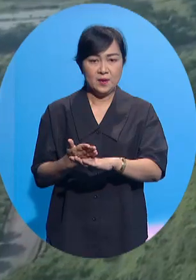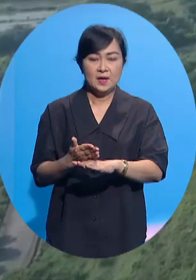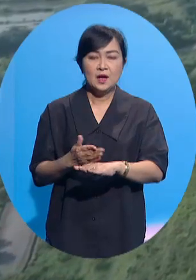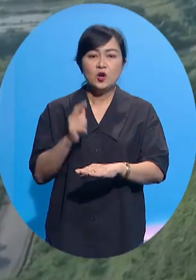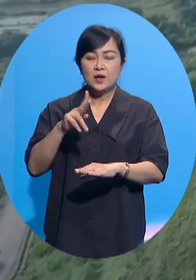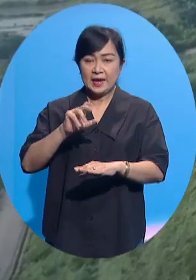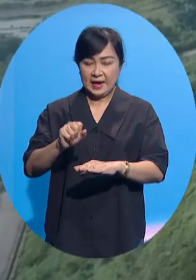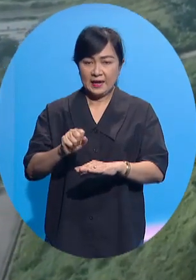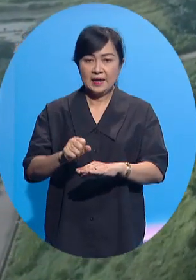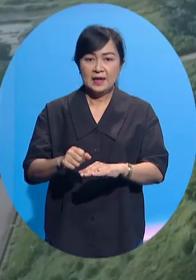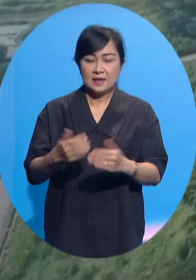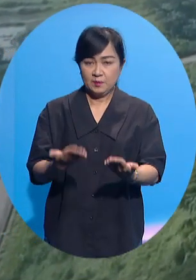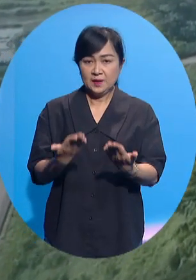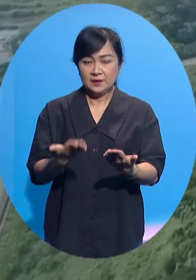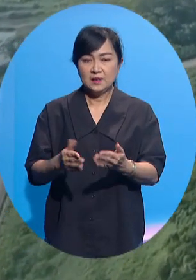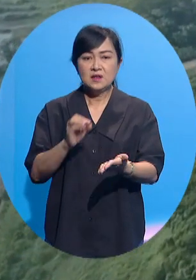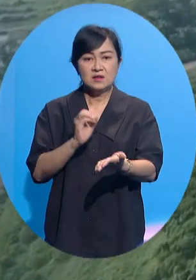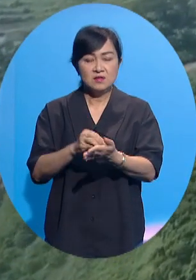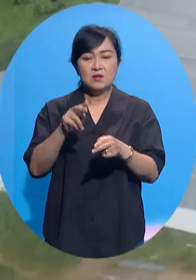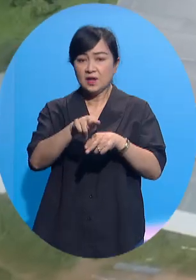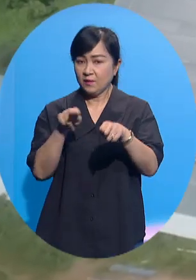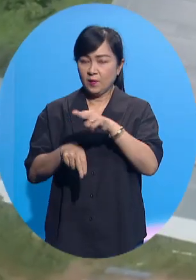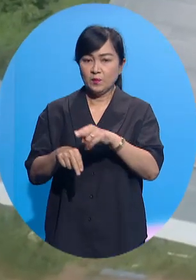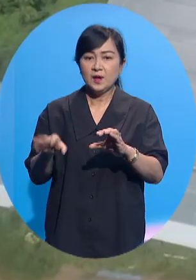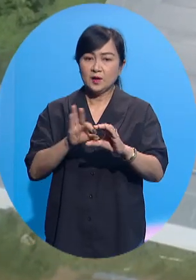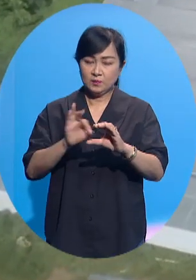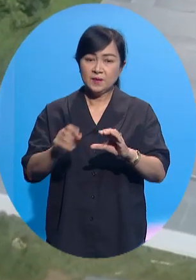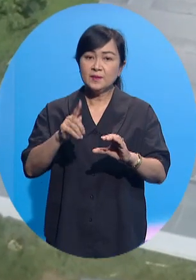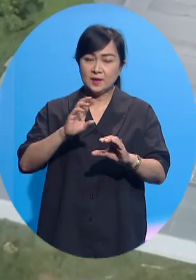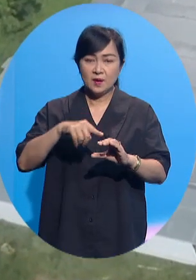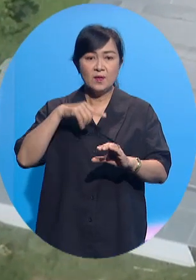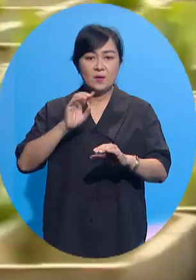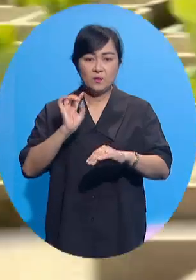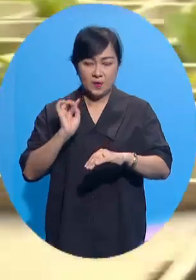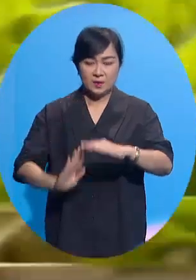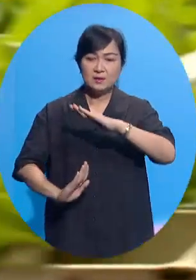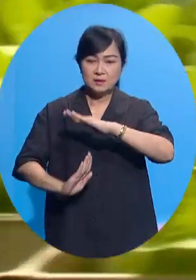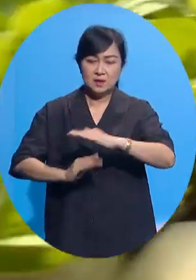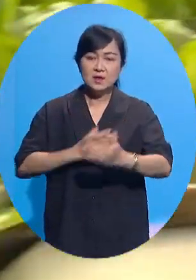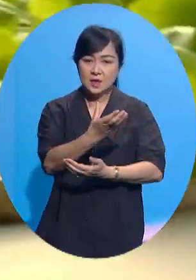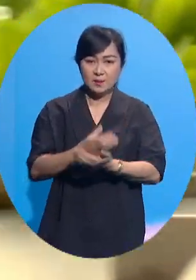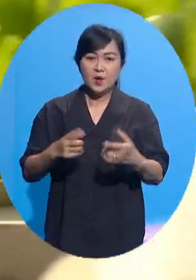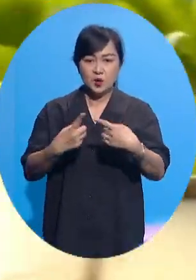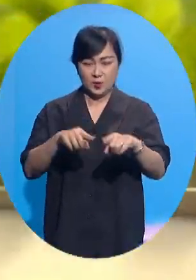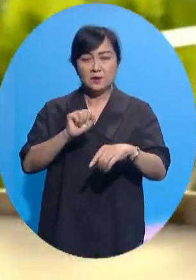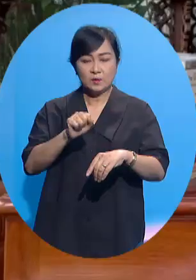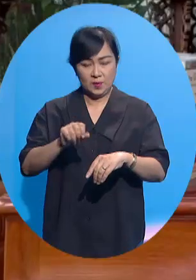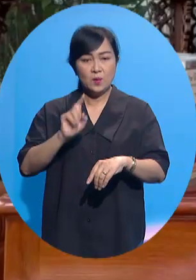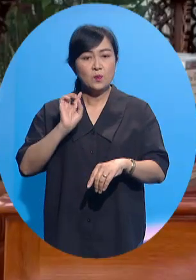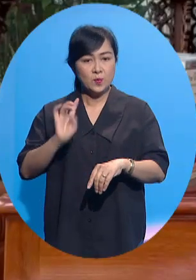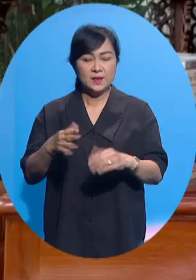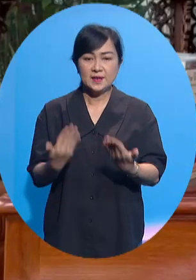ng ch đế thểm chư khắc phụ công V quyết định tạm ngừng nhập khu nhều doanh nghiệp đồng tình với quyết